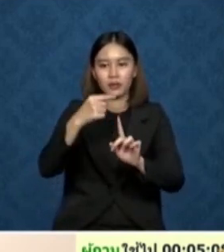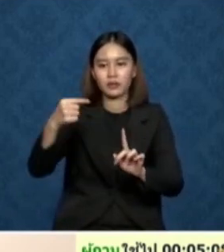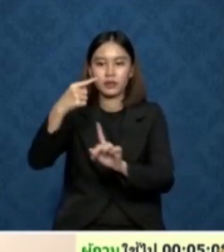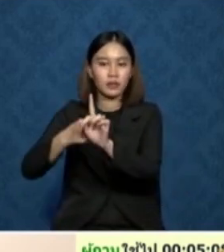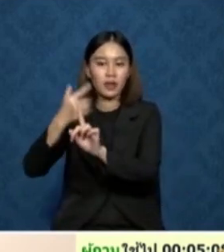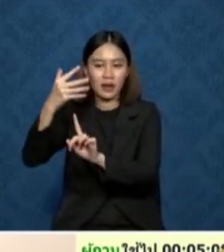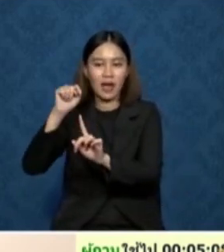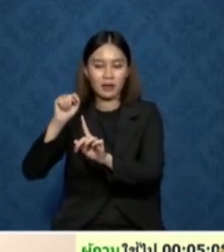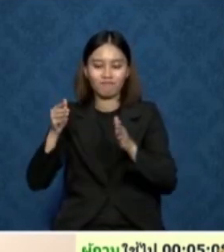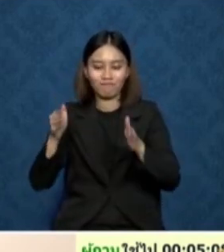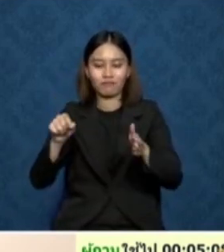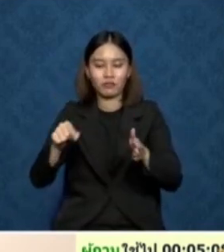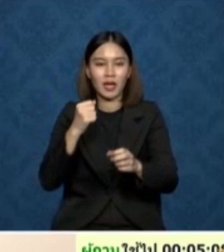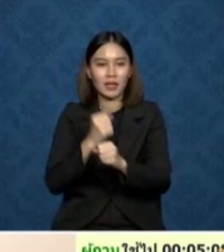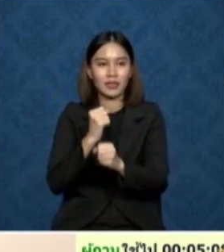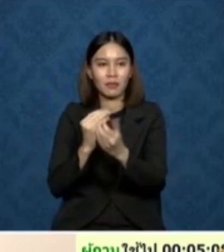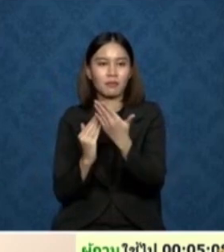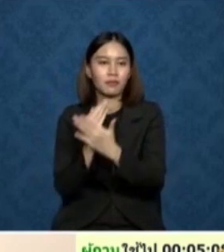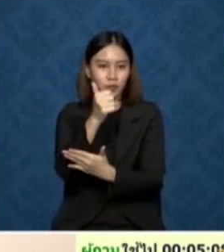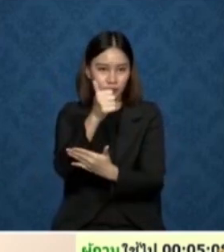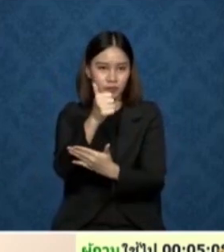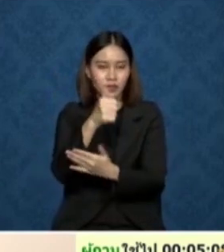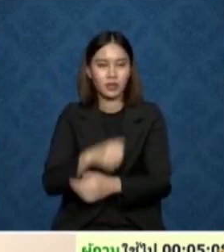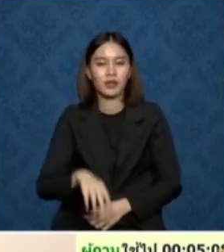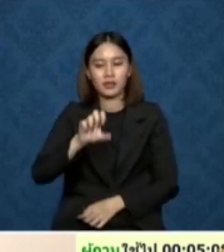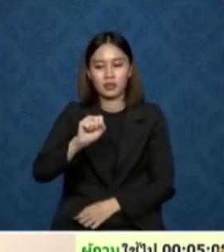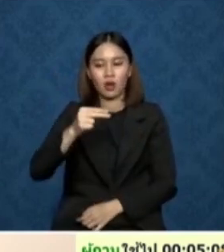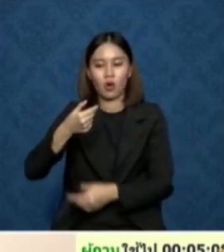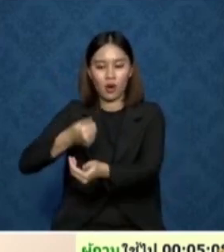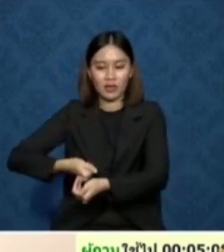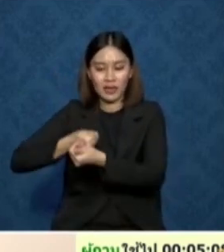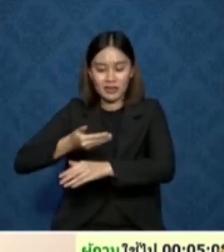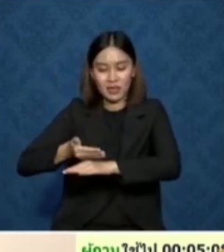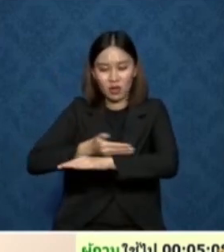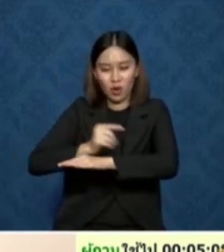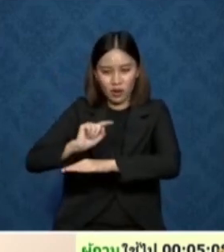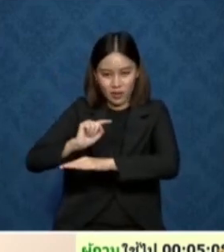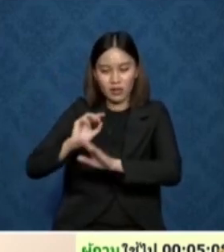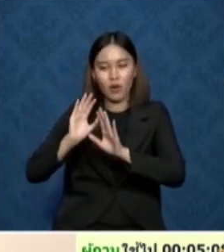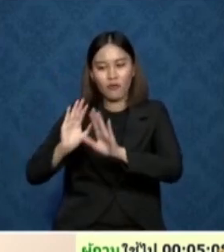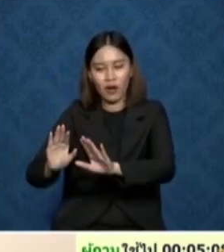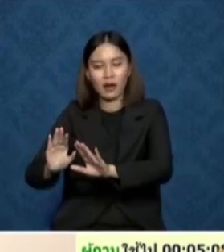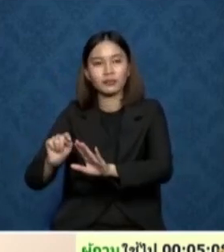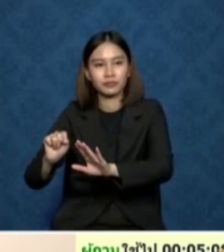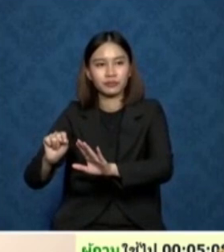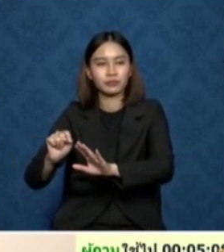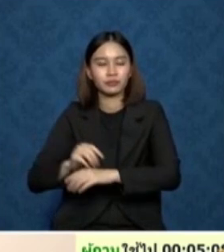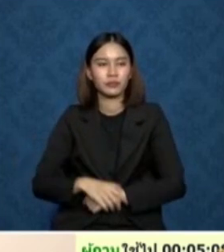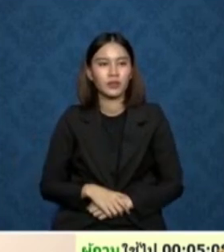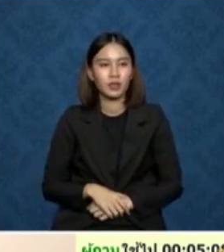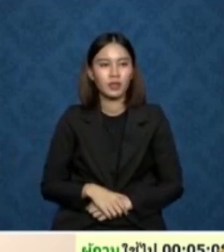เดือนเรากไดดำเนินการไปอย่างประโปผลสากรกเกิดก่ที่เค้ามาหรอฟากไ้ที่สากร